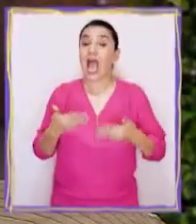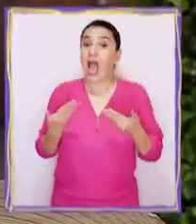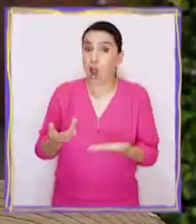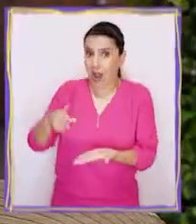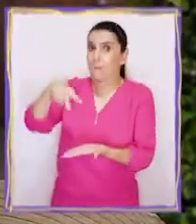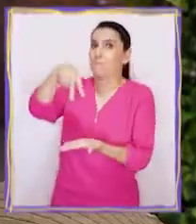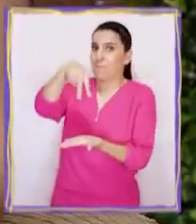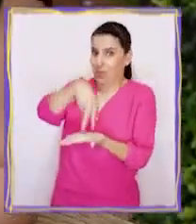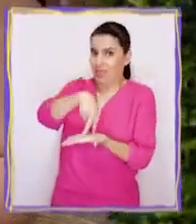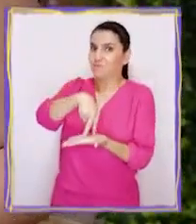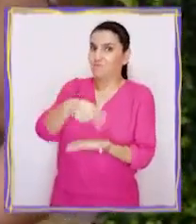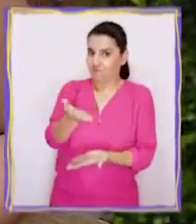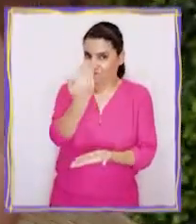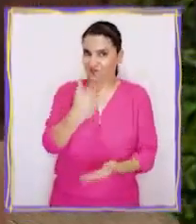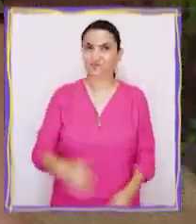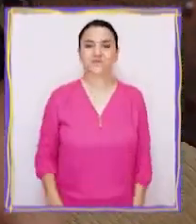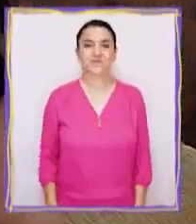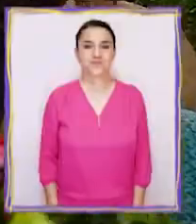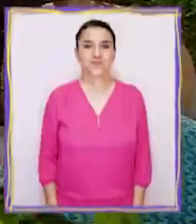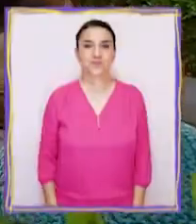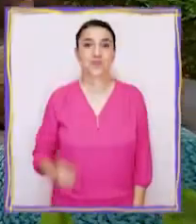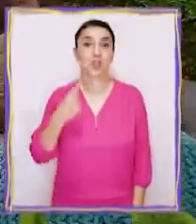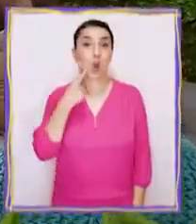Ahora nos ponemos de pie.